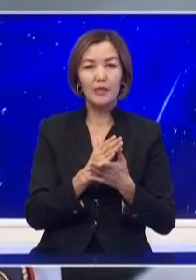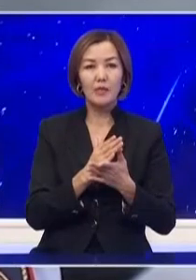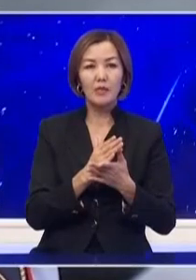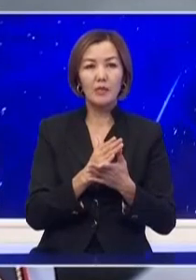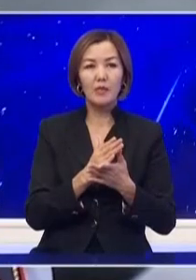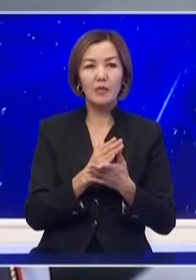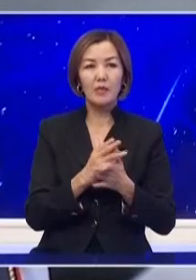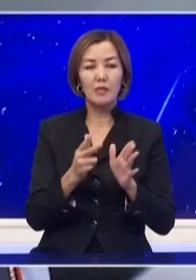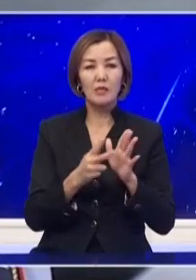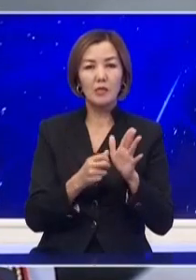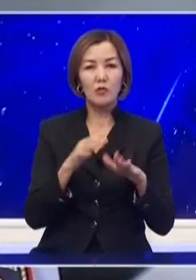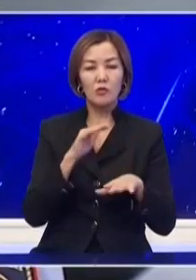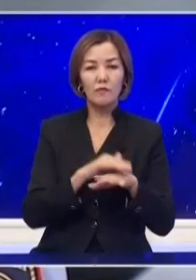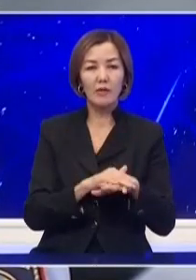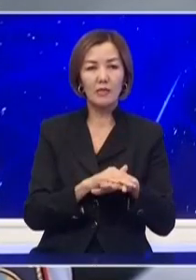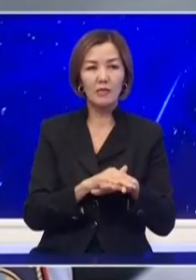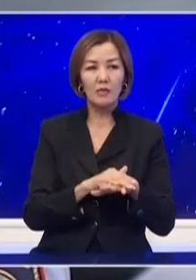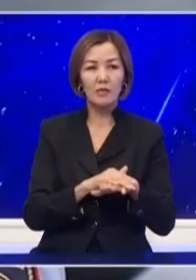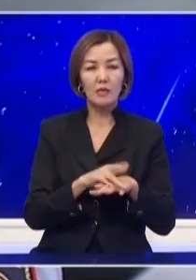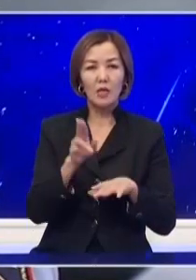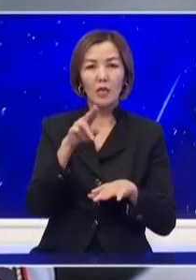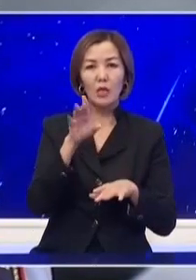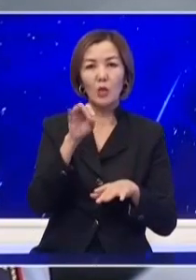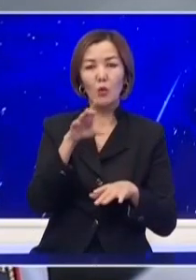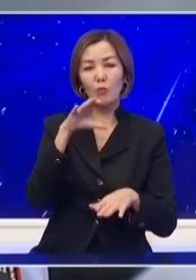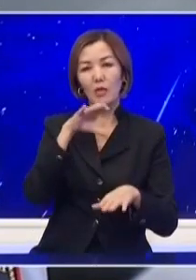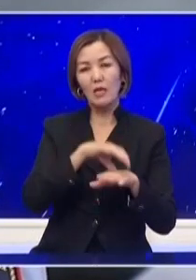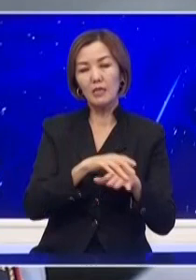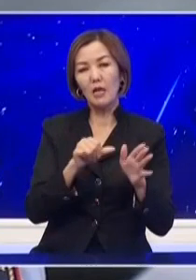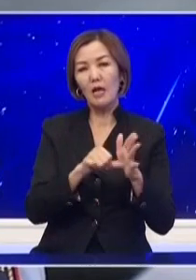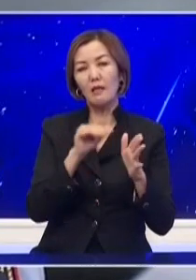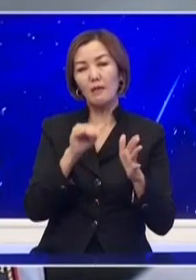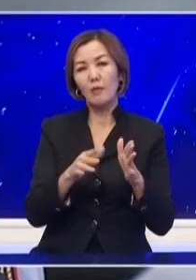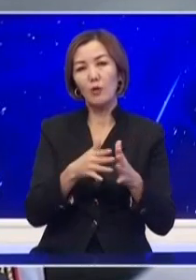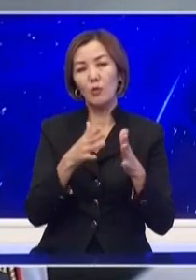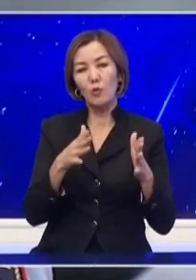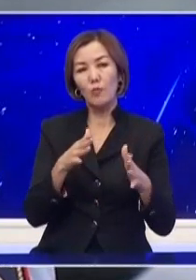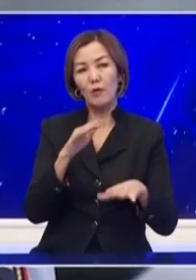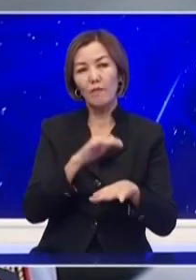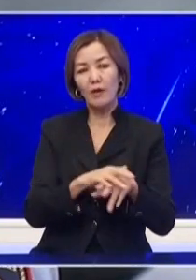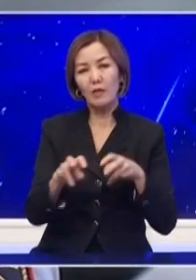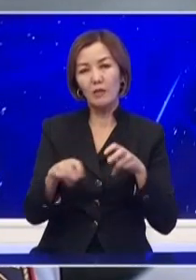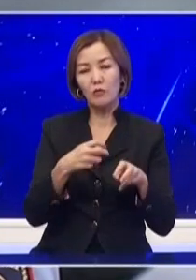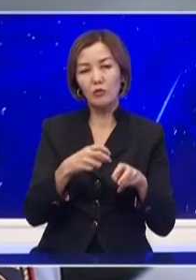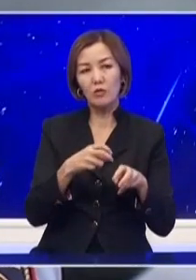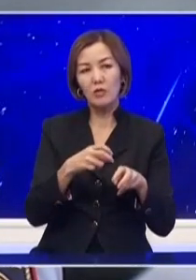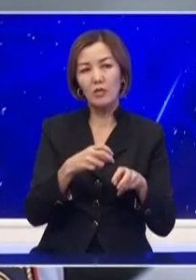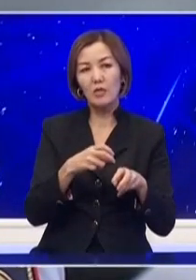Оның ішінде 800 факті дрондармен анықталған, ал 6000-нан астам фактілері